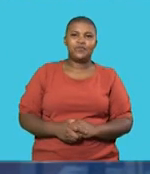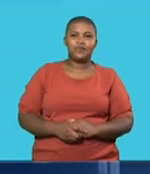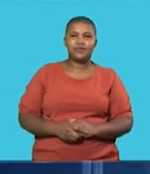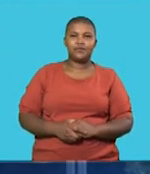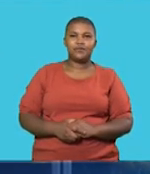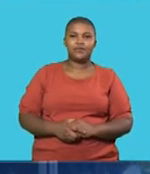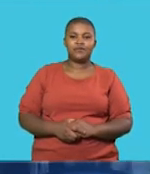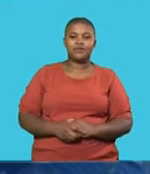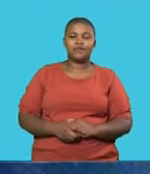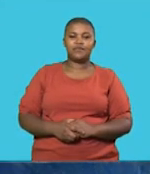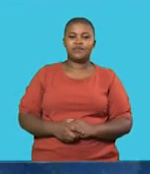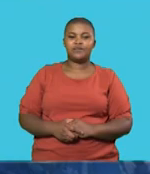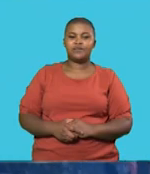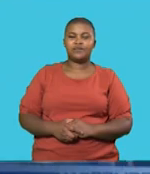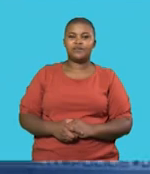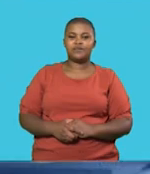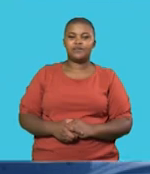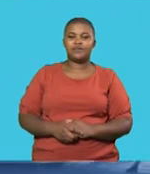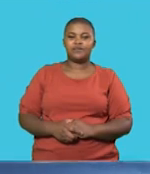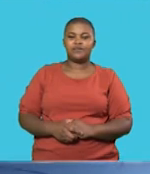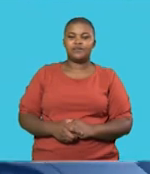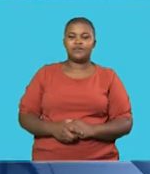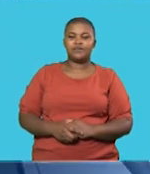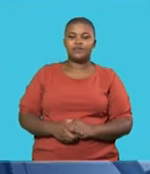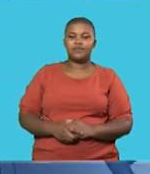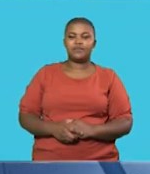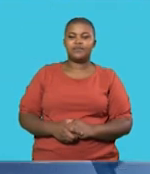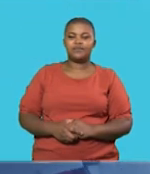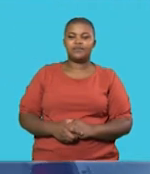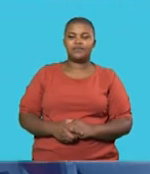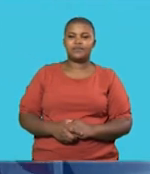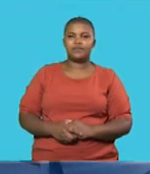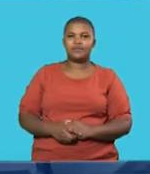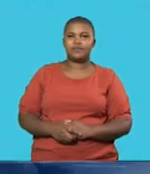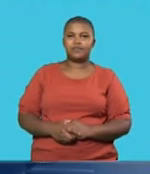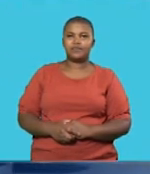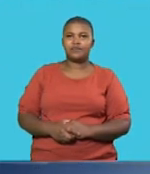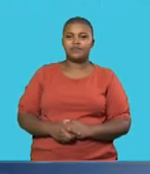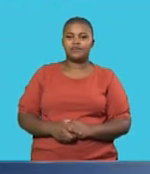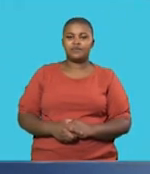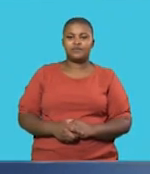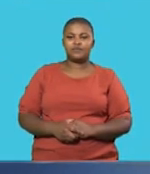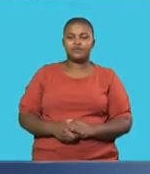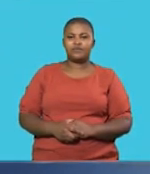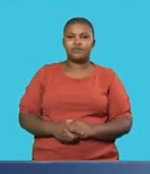yezitolo ezindabeni. Zeso Soweto TV, ngingujabulansele ngisemfulo.